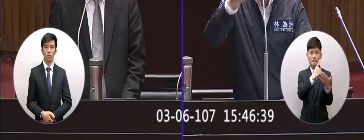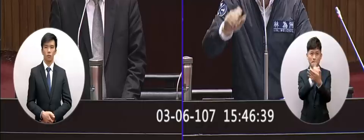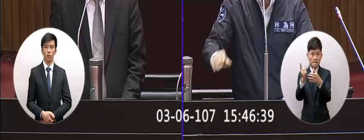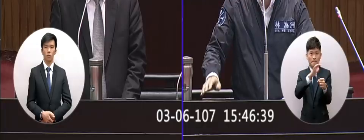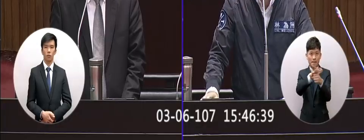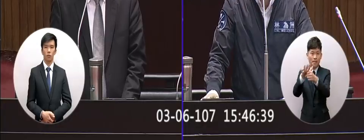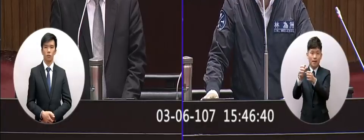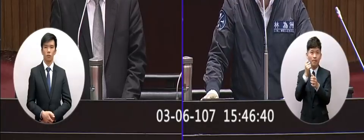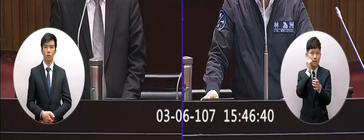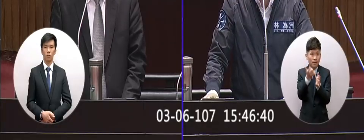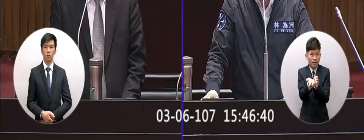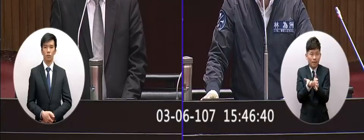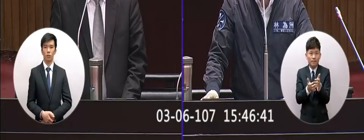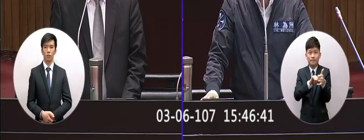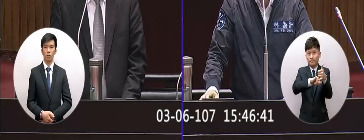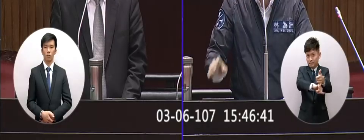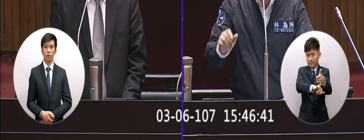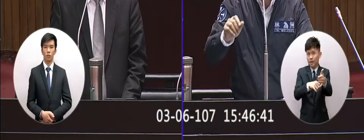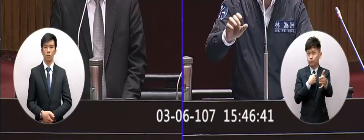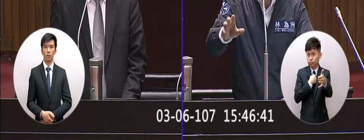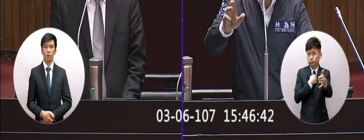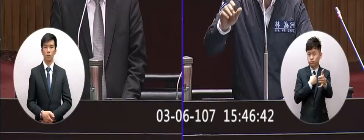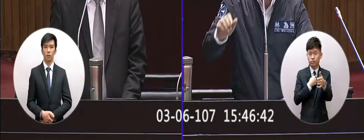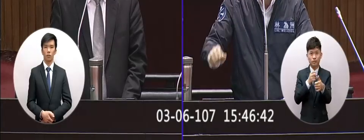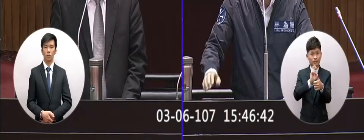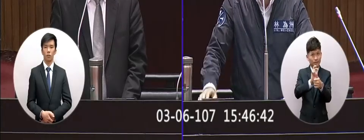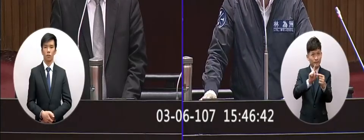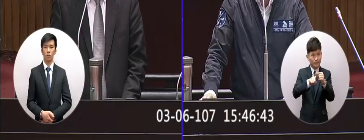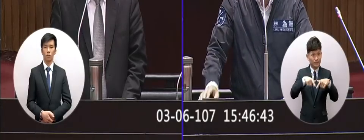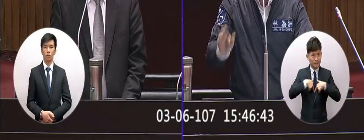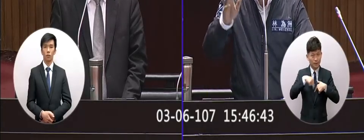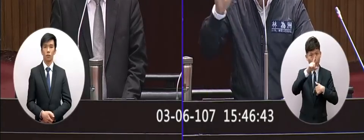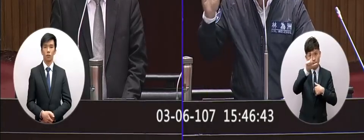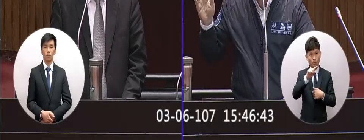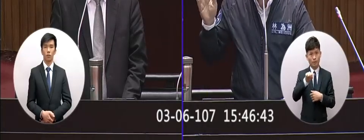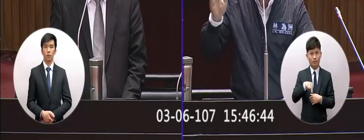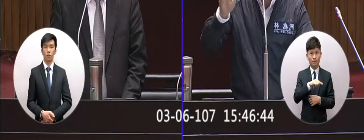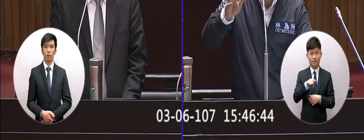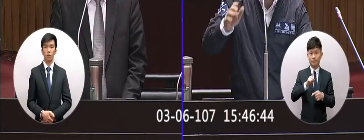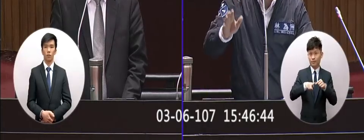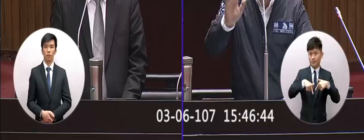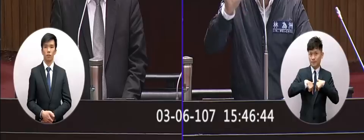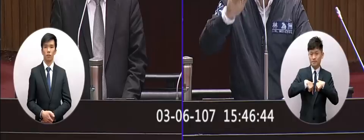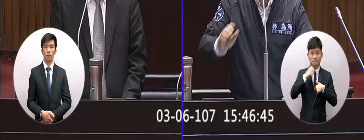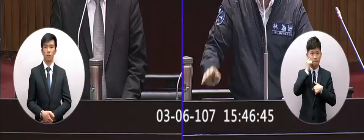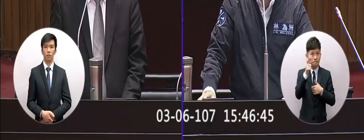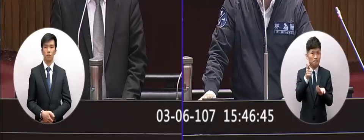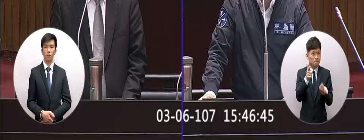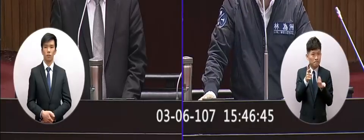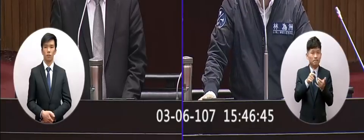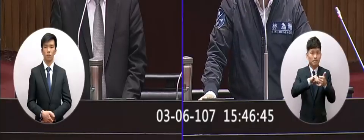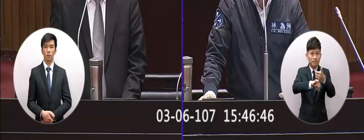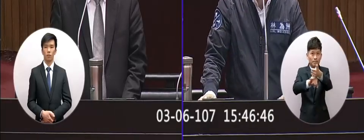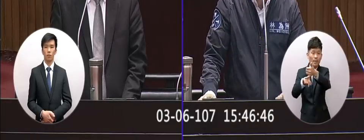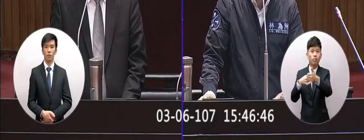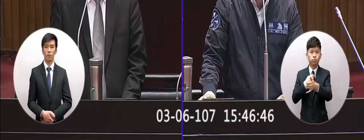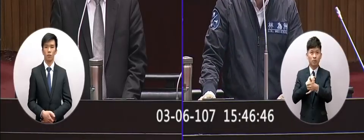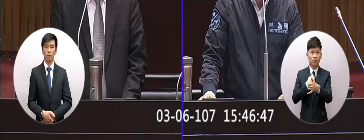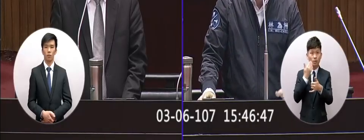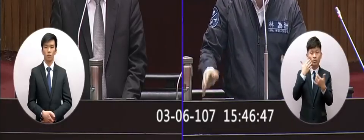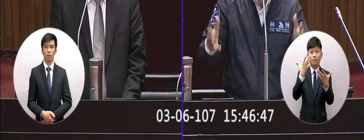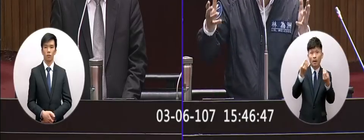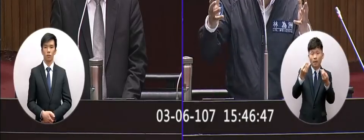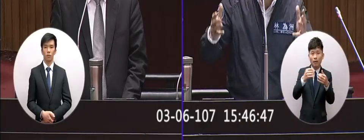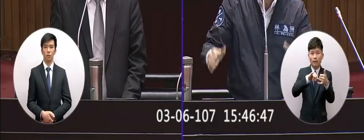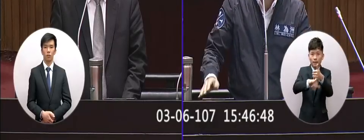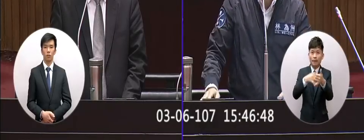少要半年前预定。照护中心、月子中心都要半年前要预定，否则你找不到照护中心